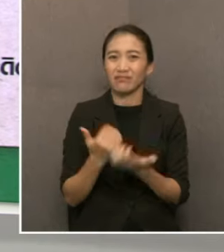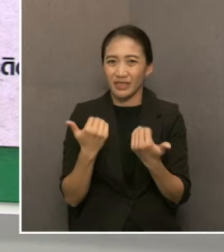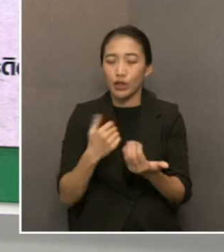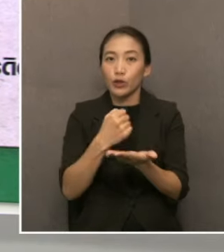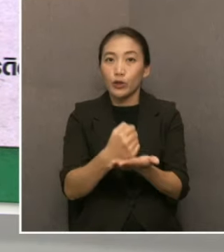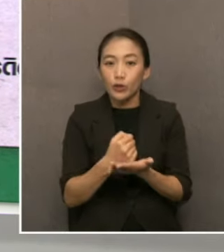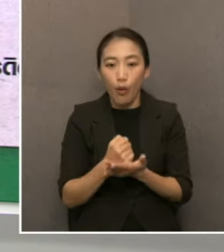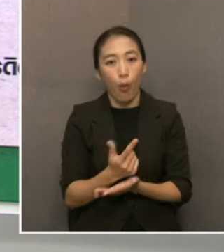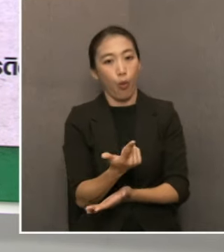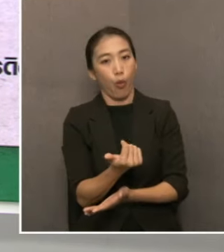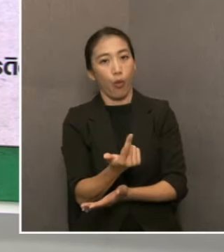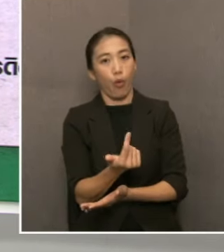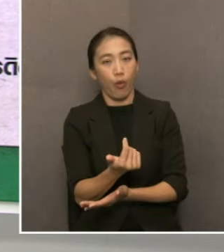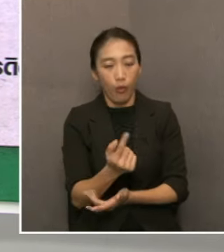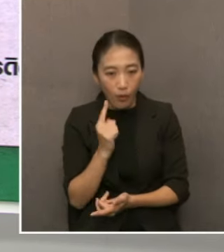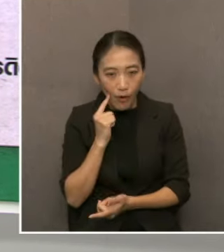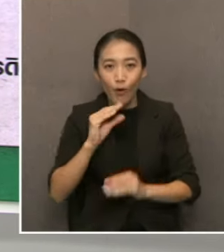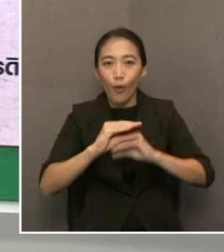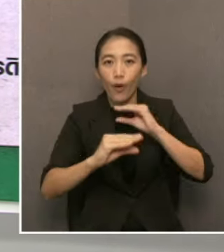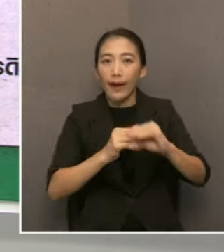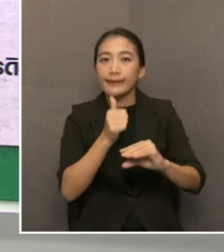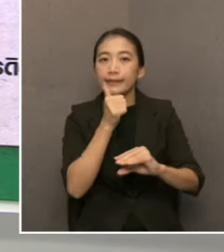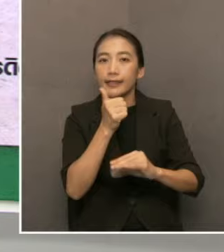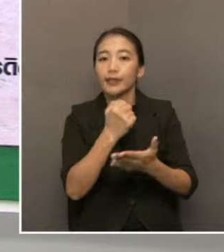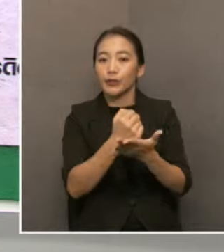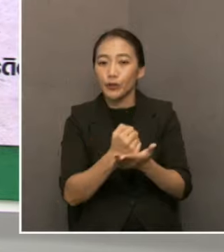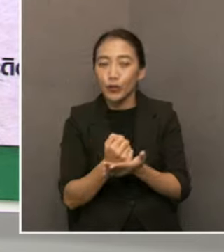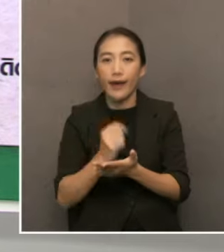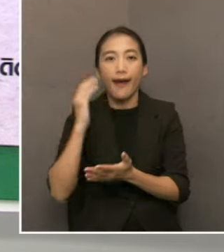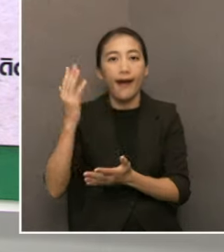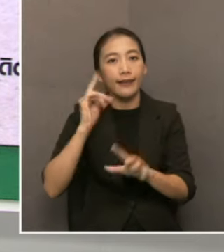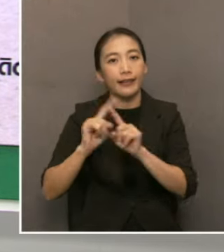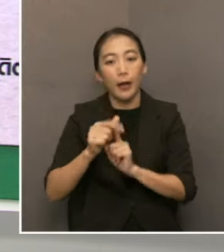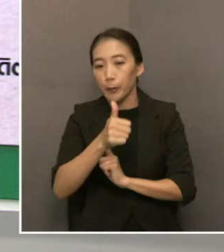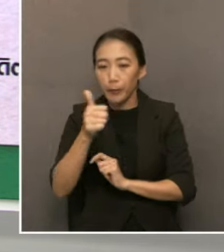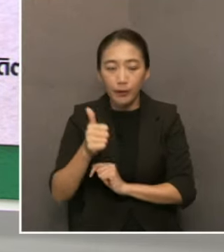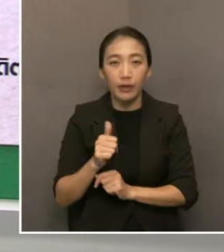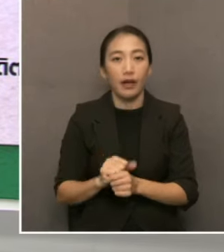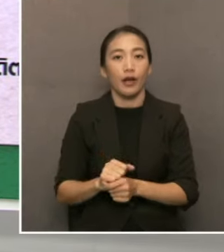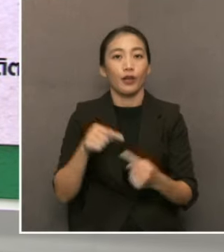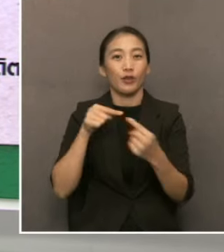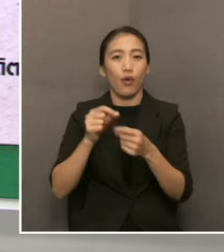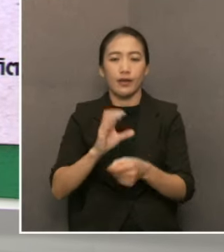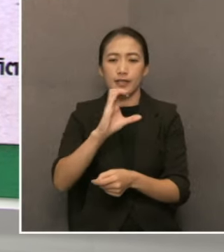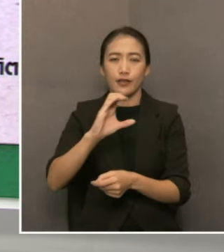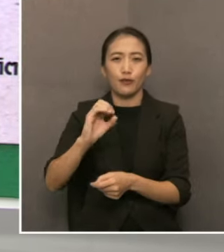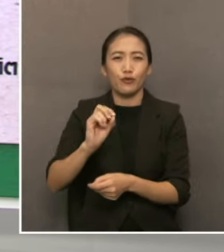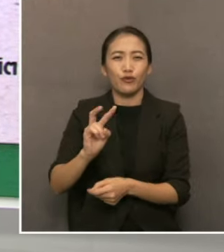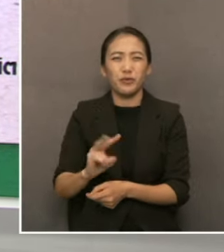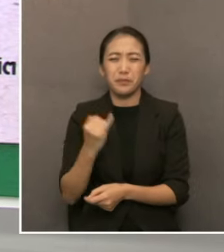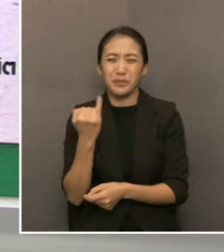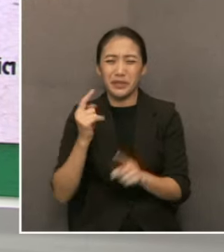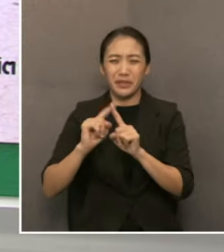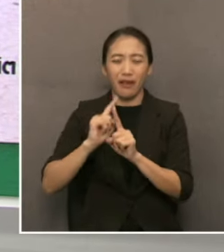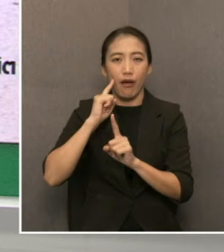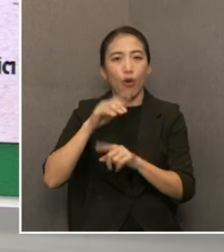ได้ถึง4ล้านกิโลกรัมเลยทีนี้แน่นอนว่าทุกหน่วยงานทุกบ้านนะคะก็ต้องมีอาหารส่วนเกินแน่นอนเราจะจูงใจนะ